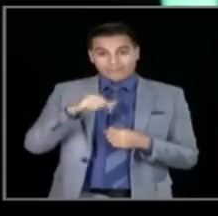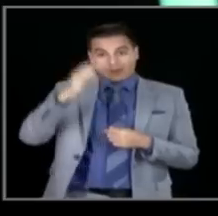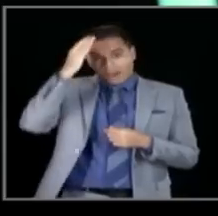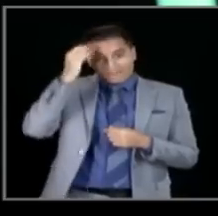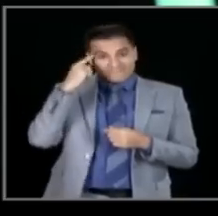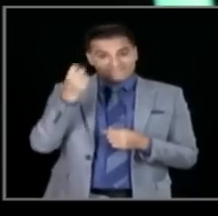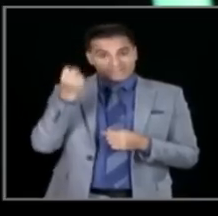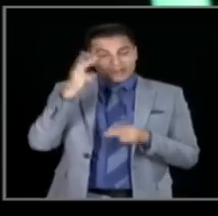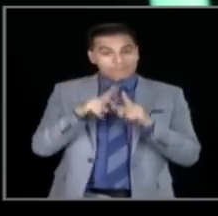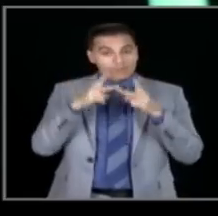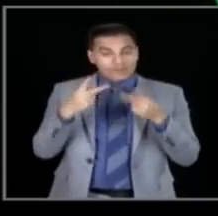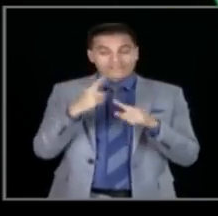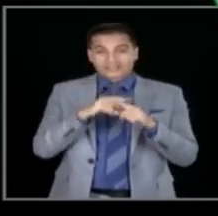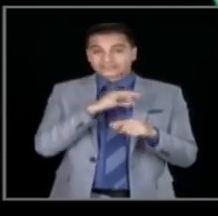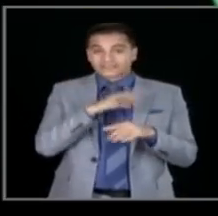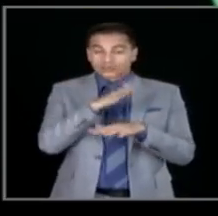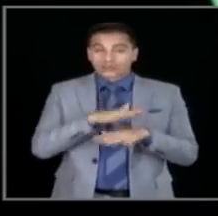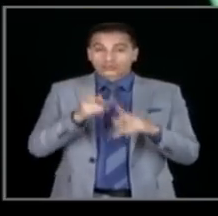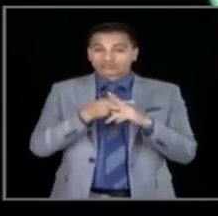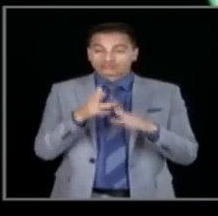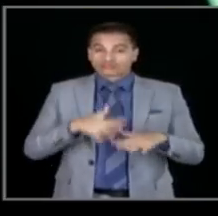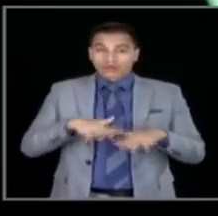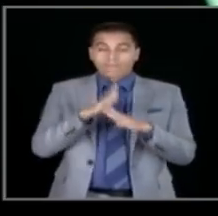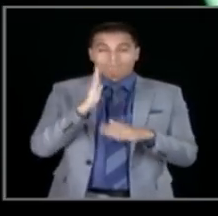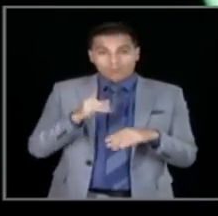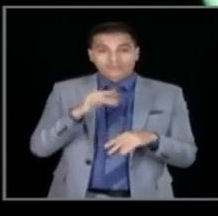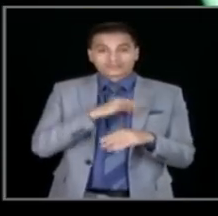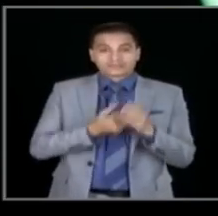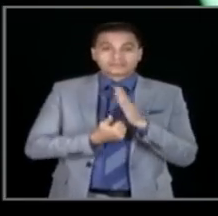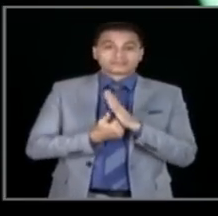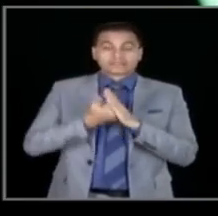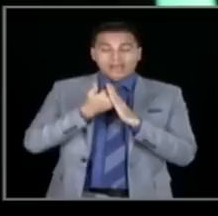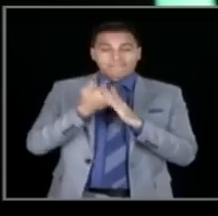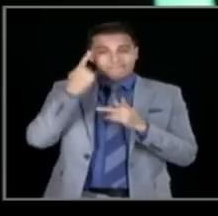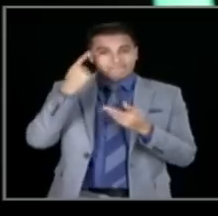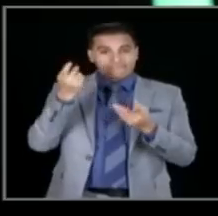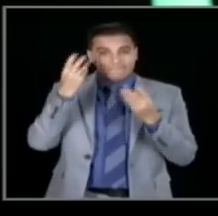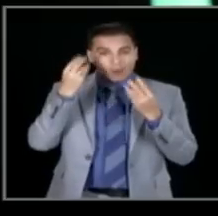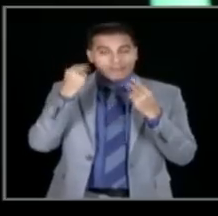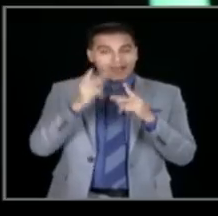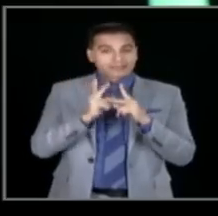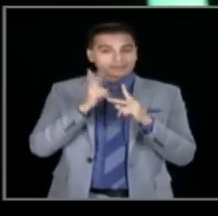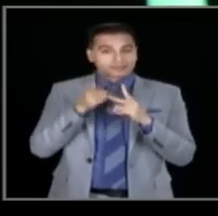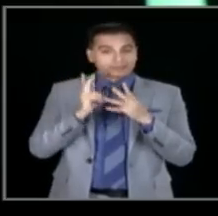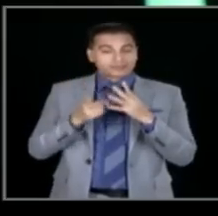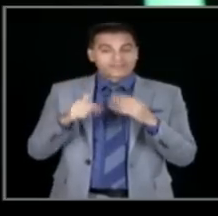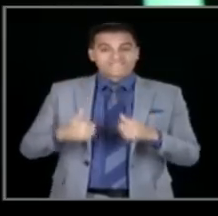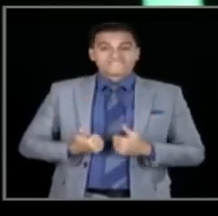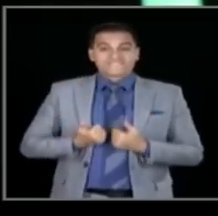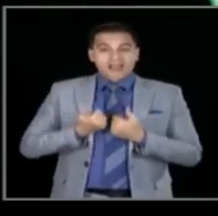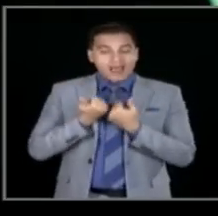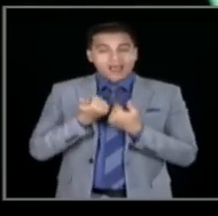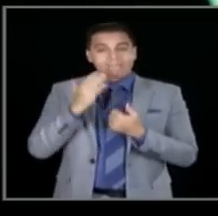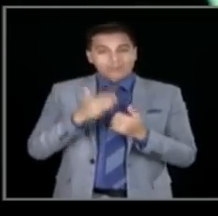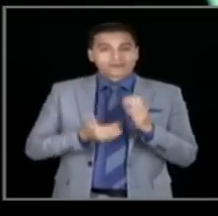مختلفه، مفيد جدا للمجتمع، ممكن يخرج ناس عندهم هاي كاليبر من المعلومات العامه والمعلومات في كل المجالات الحياه، ممكن